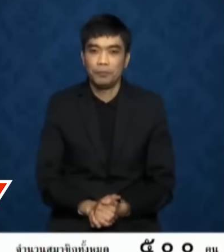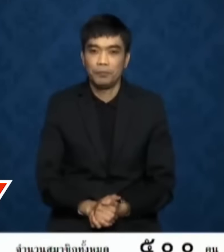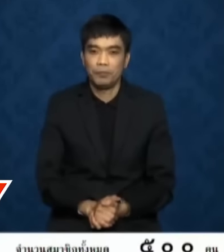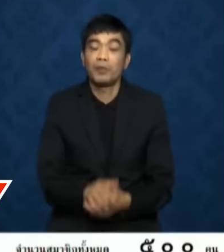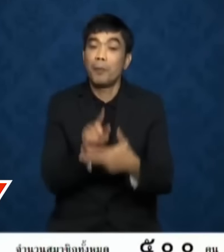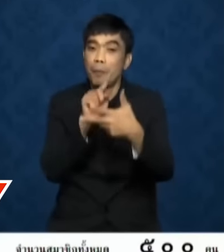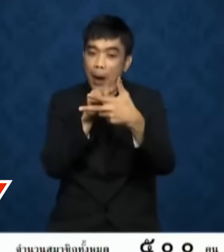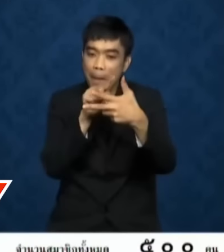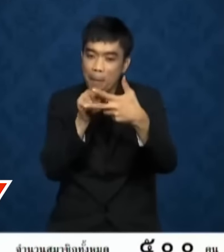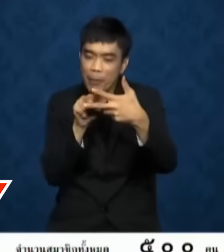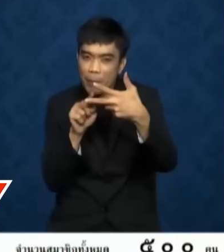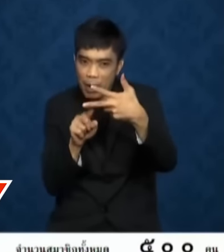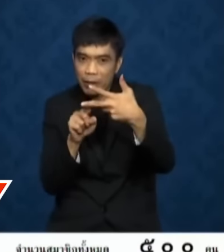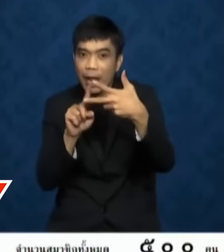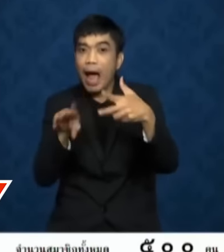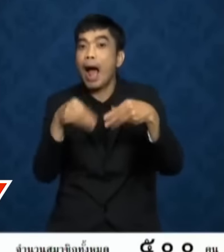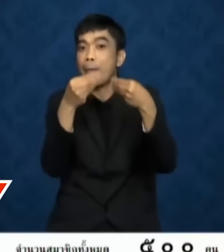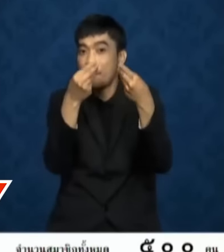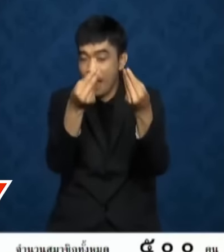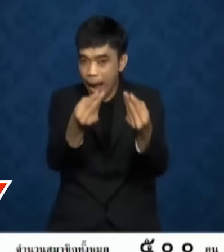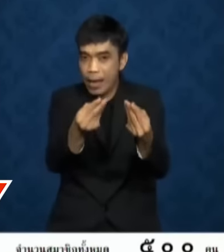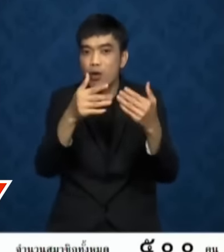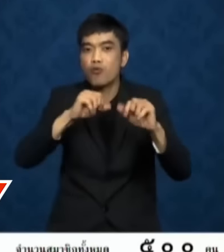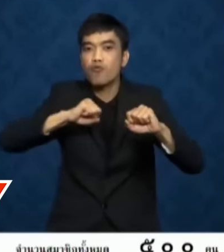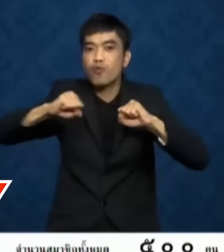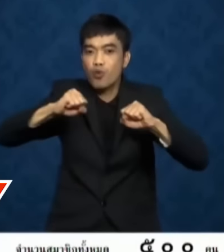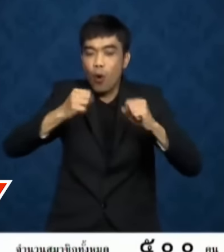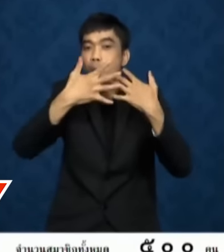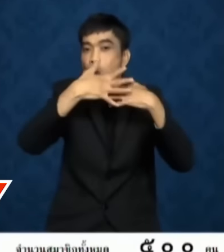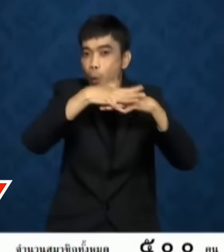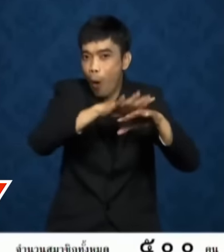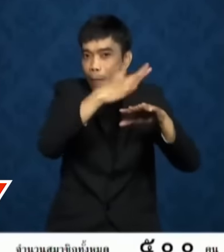ที่ประเภทนี้ให้เยาวชนเข้ามีส่วนร่วมมากขึ้นแล้วอีกภ